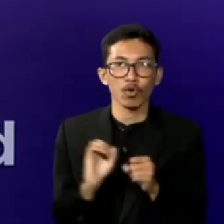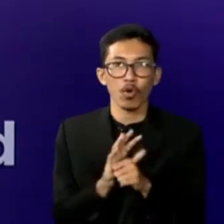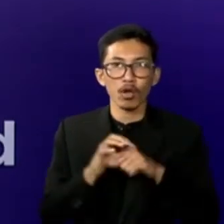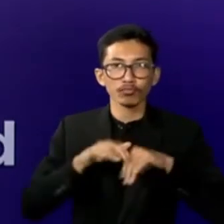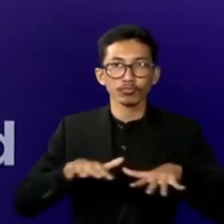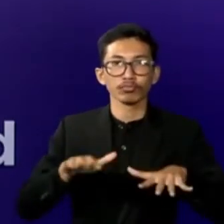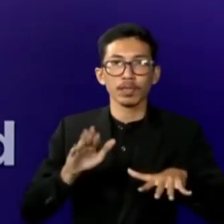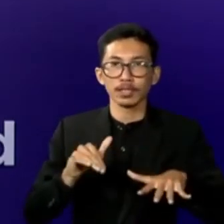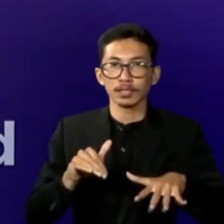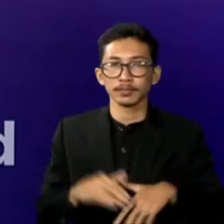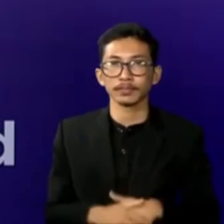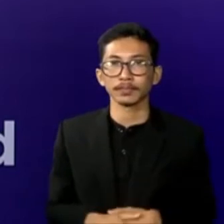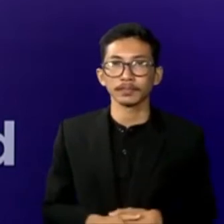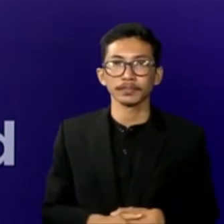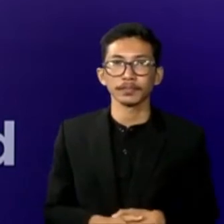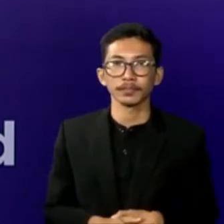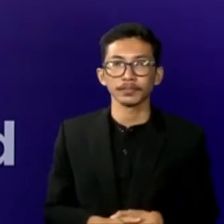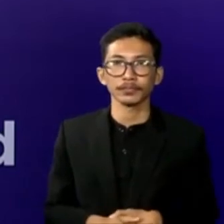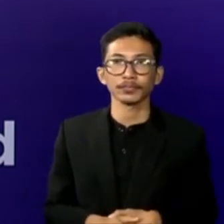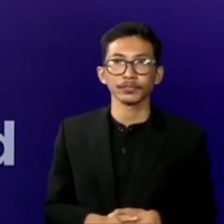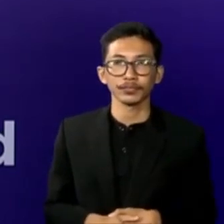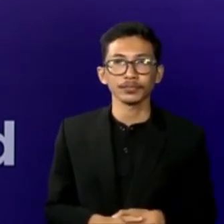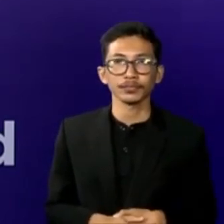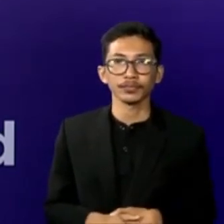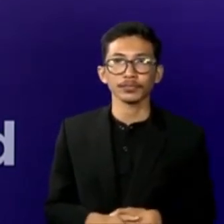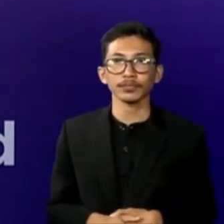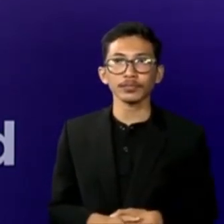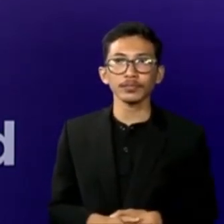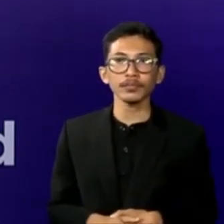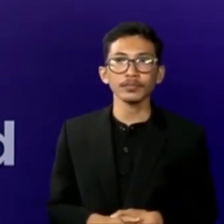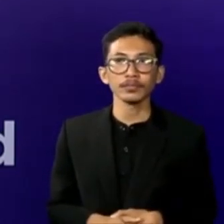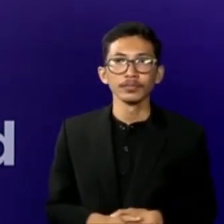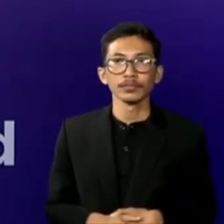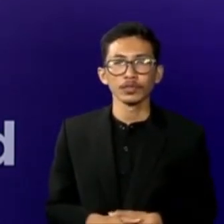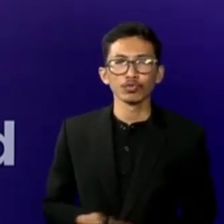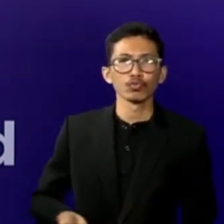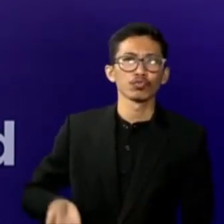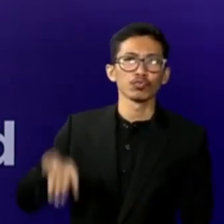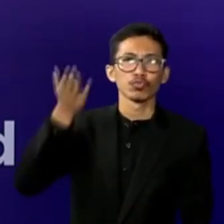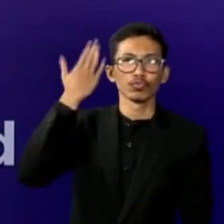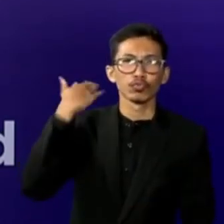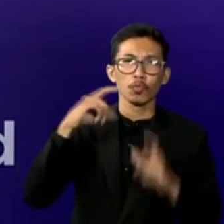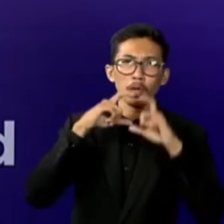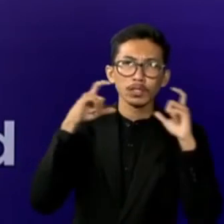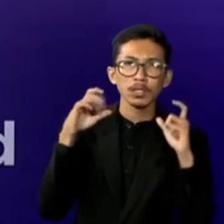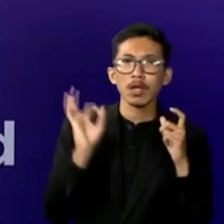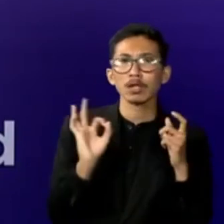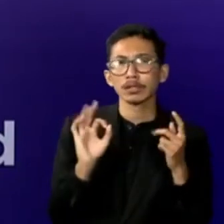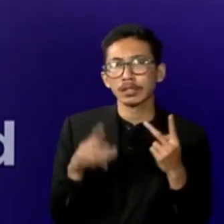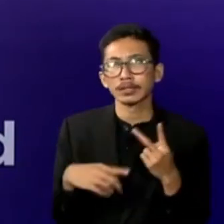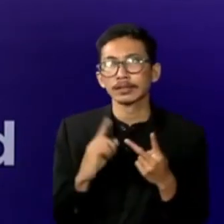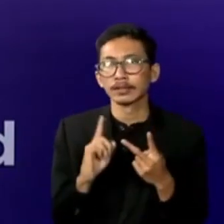semua peradaban norma-norma yang dulu tidak ada seperti norma memakai masker menormal mencuci